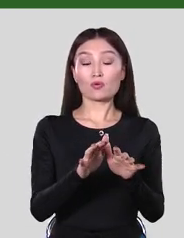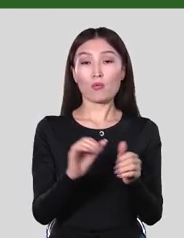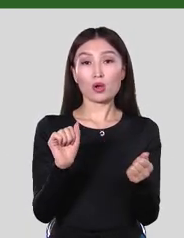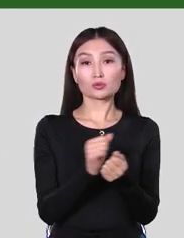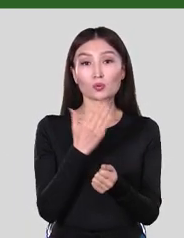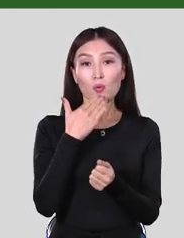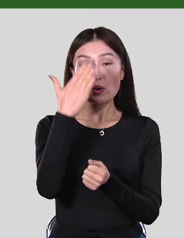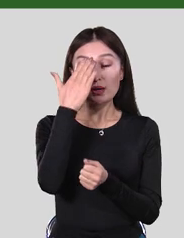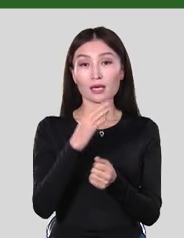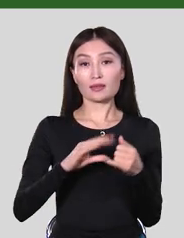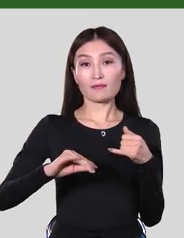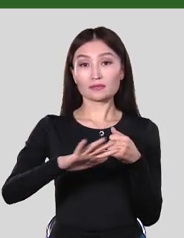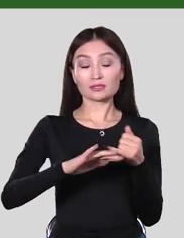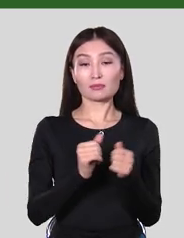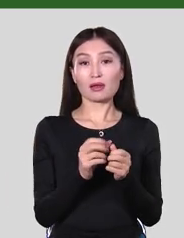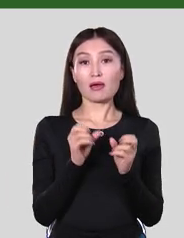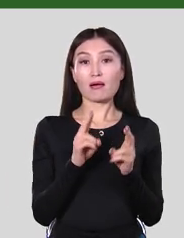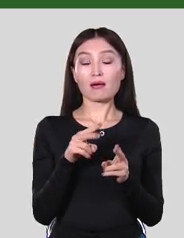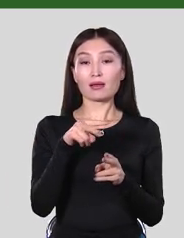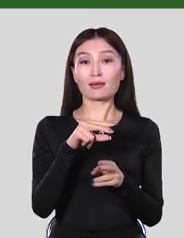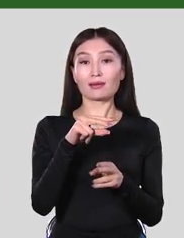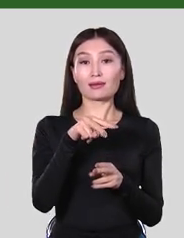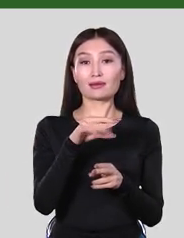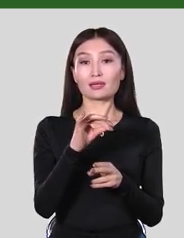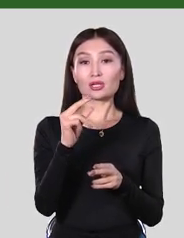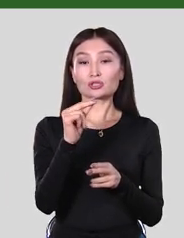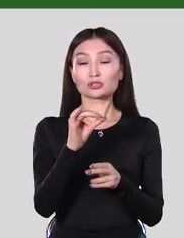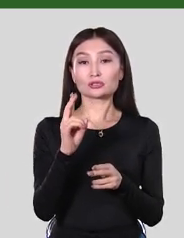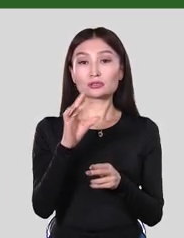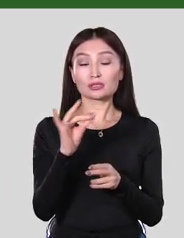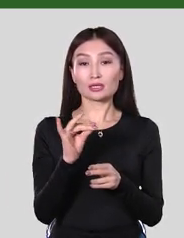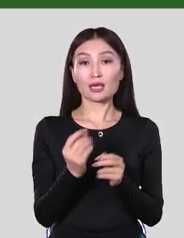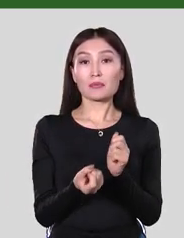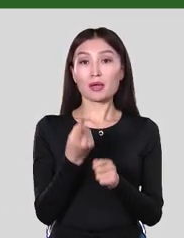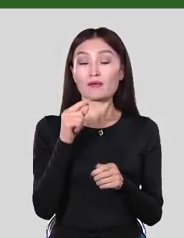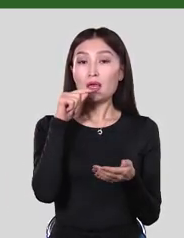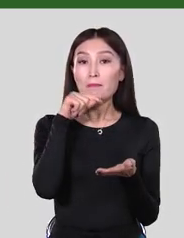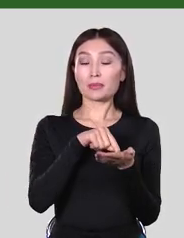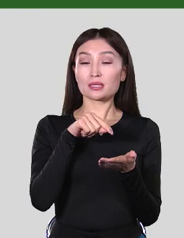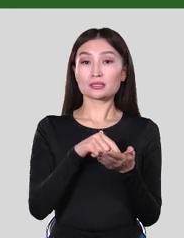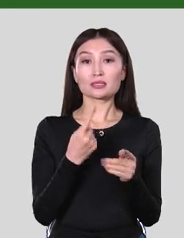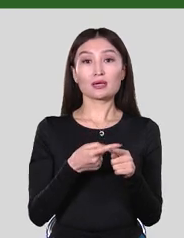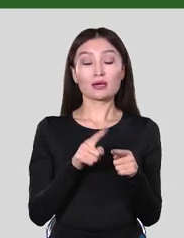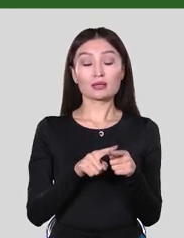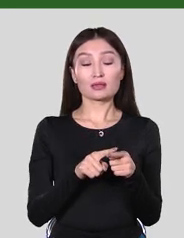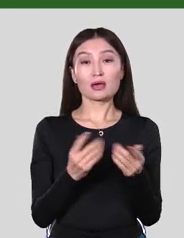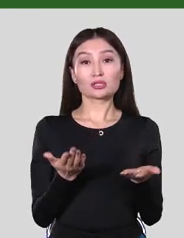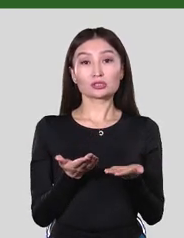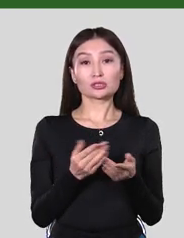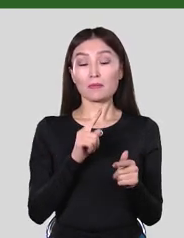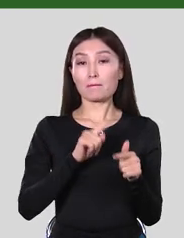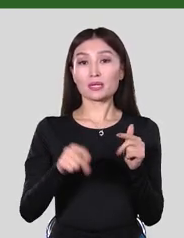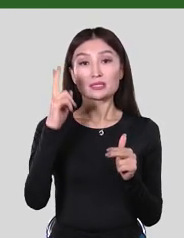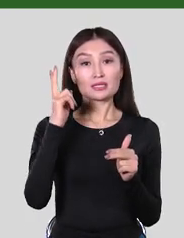сухое лето в земле в виде личинок. Вслед за насекомыми появляются и птицы. Но это обилие жизни